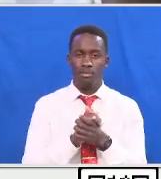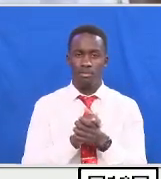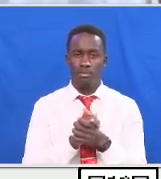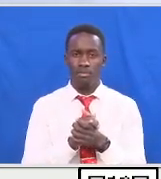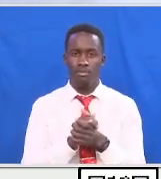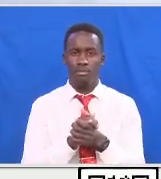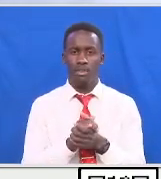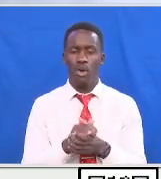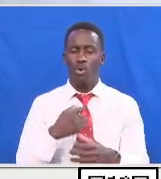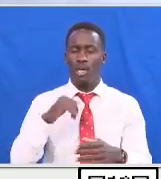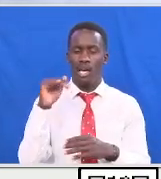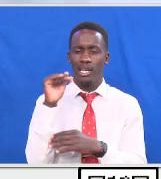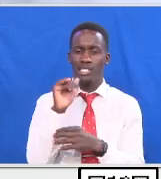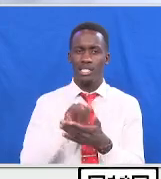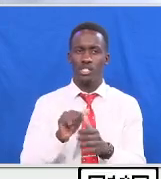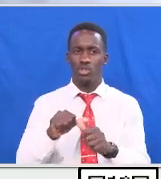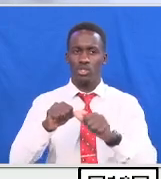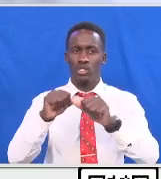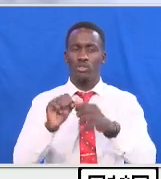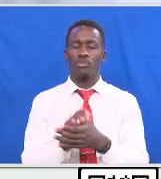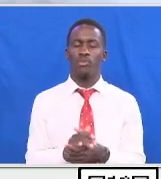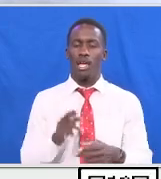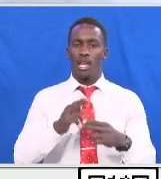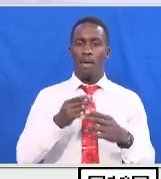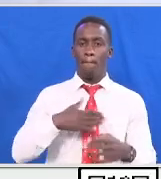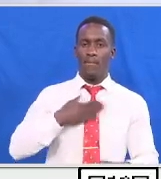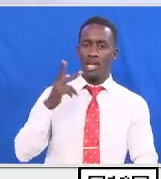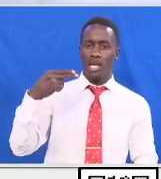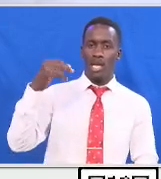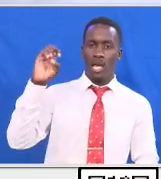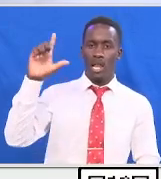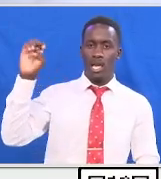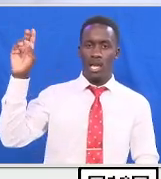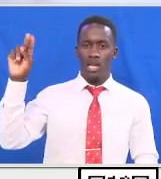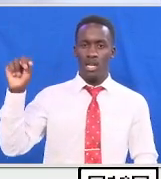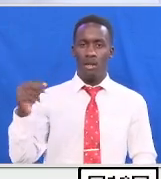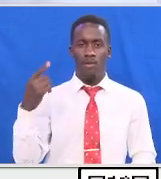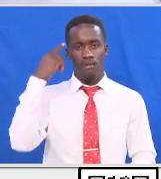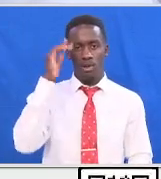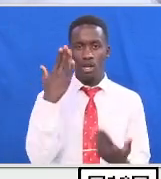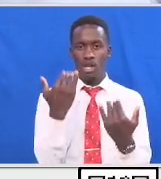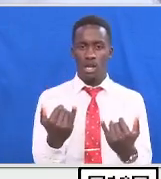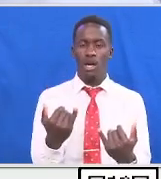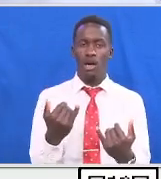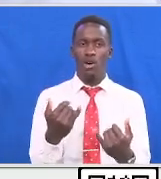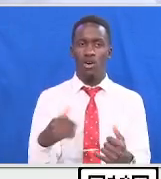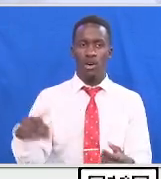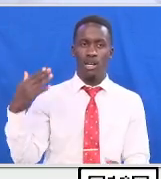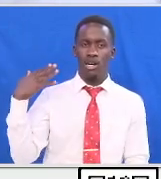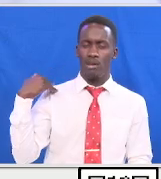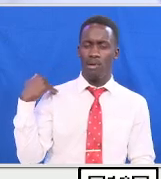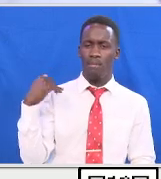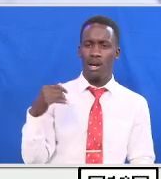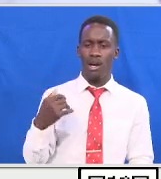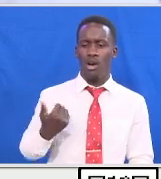program iendelee. Kwa majina naitwa Helen Simiyu. Enda transfer mahali wakumbuke